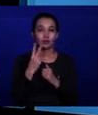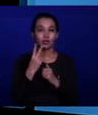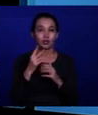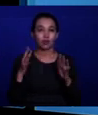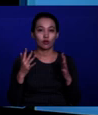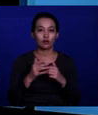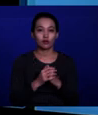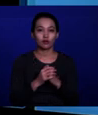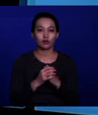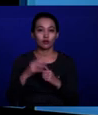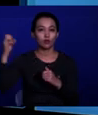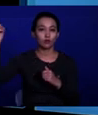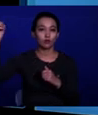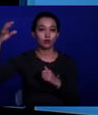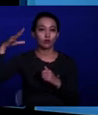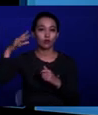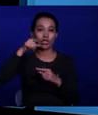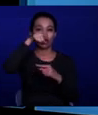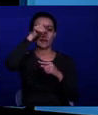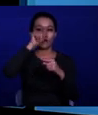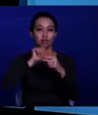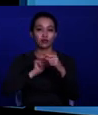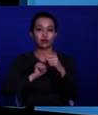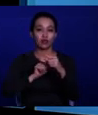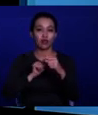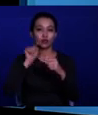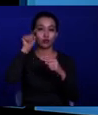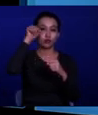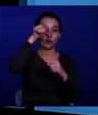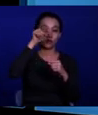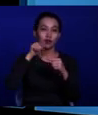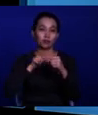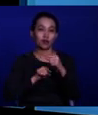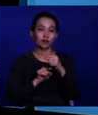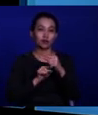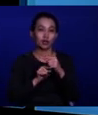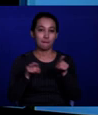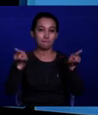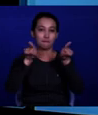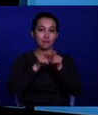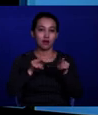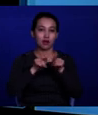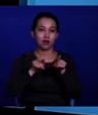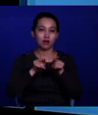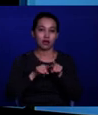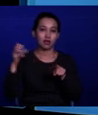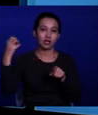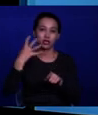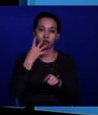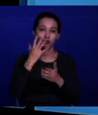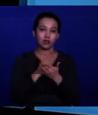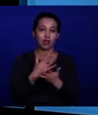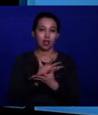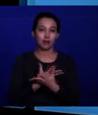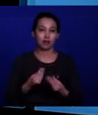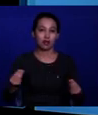holat. Quyosh nurlari ekvatorning yuqori va past qismini birdek yoritadi. Bu